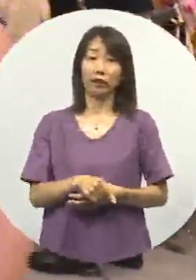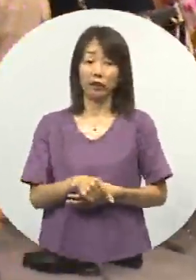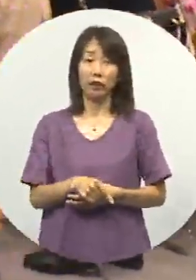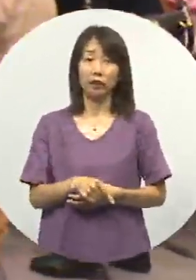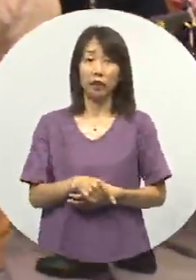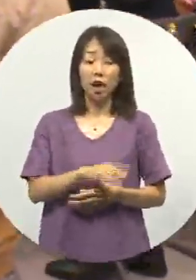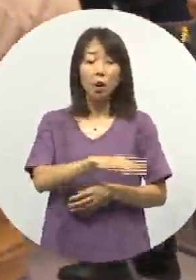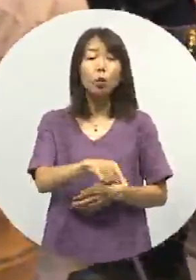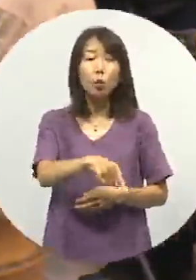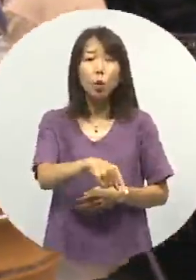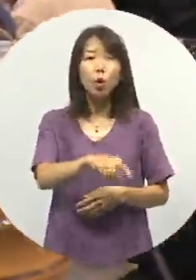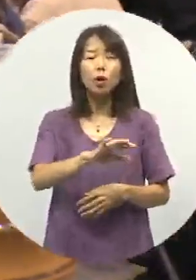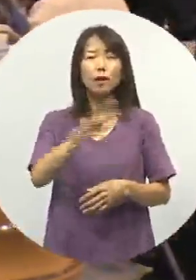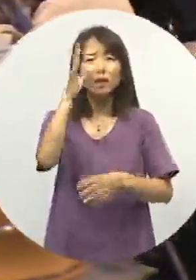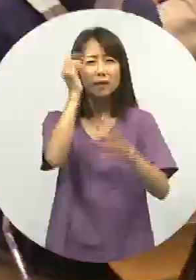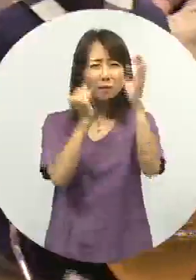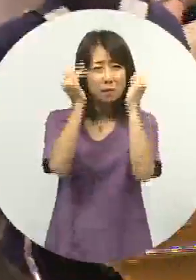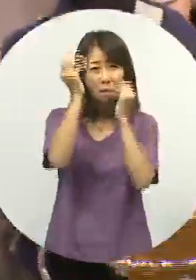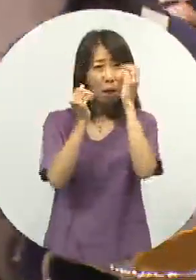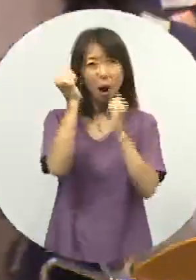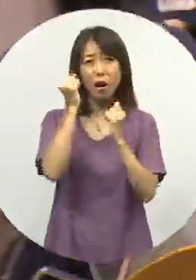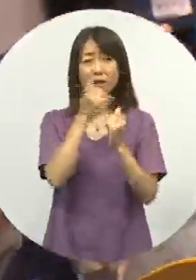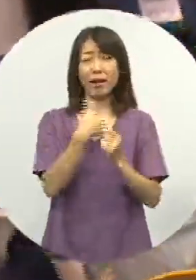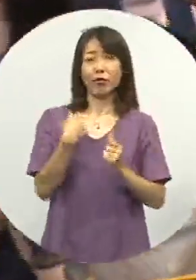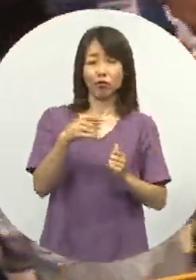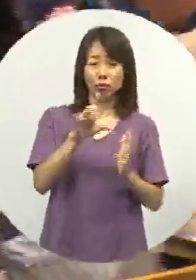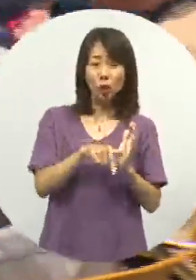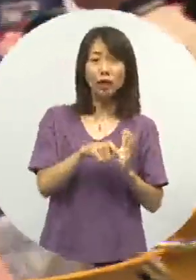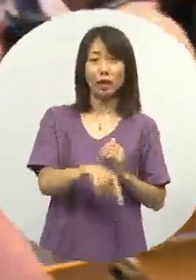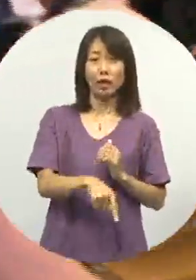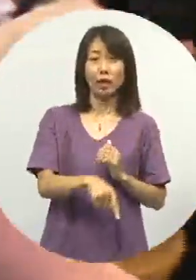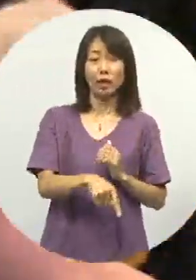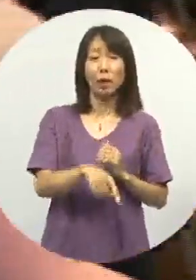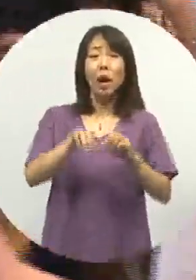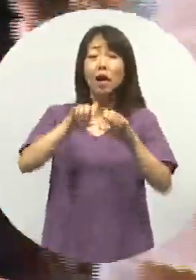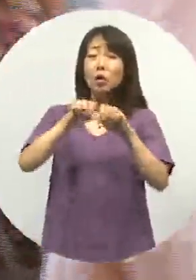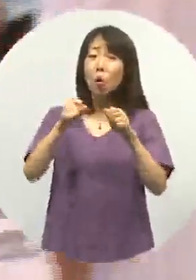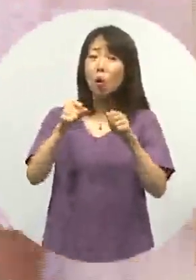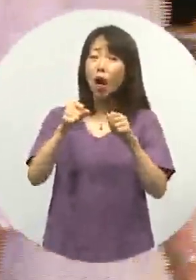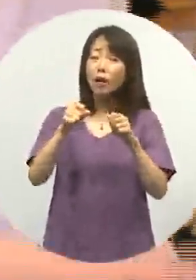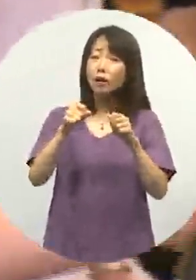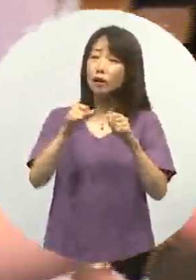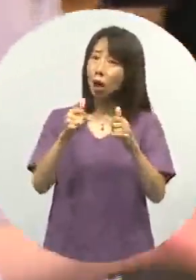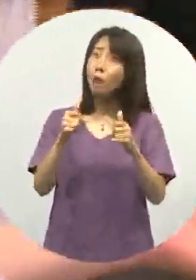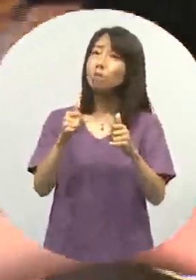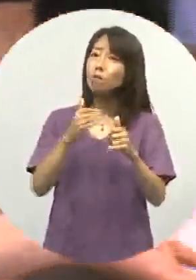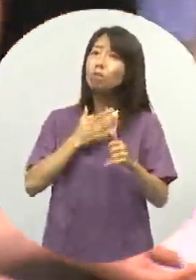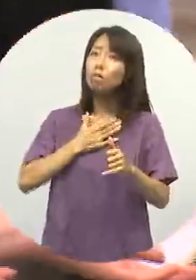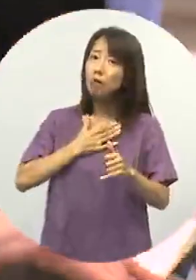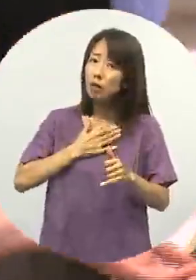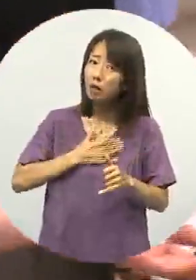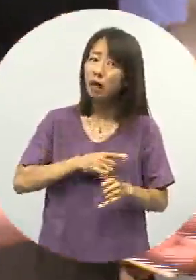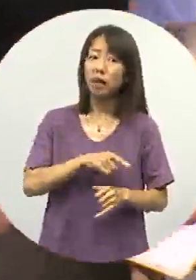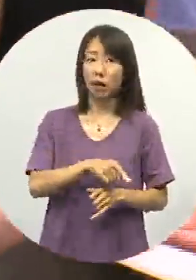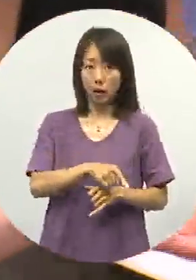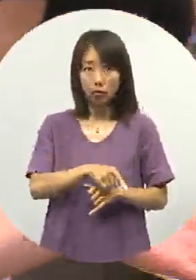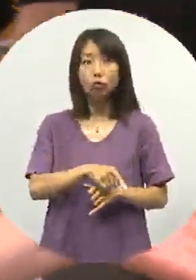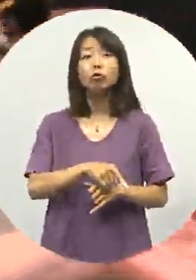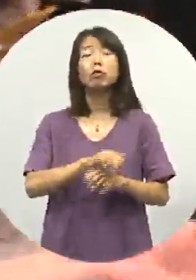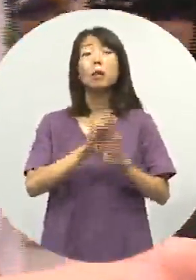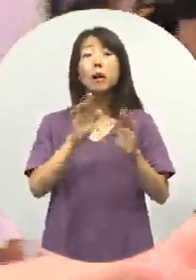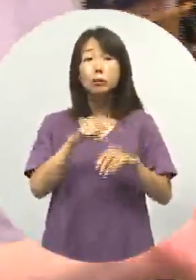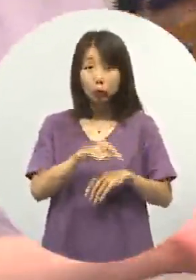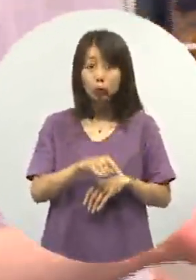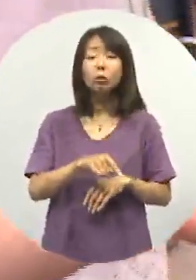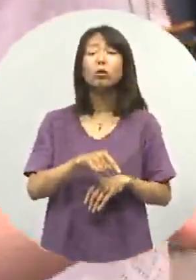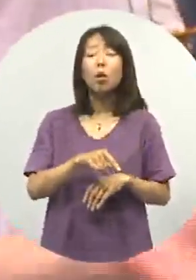今吸収してる時期だから、障害のある人っていうのも割と理解してきてるから、こういうね展